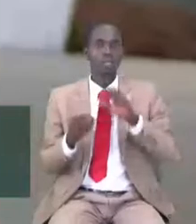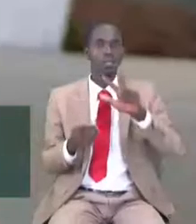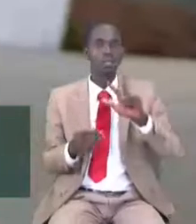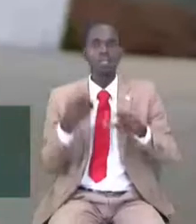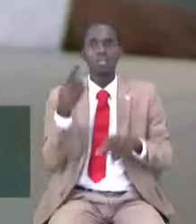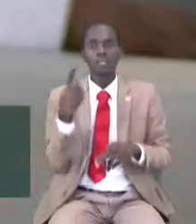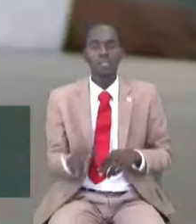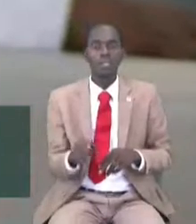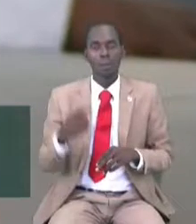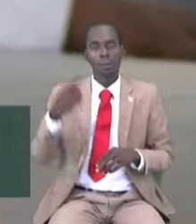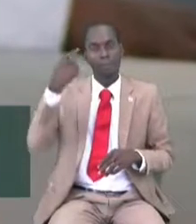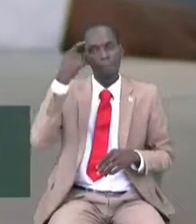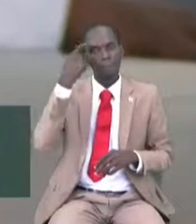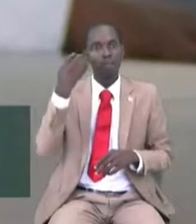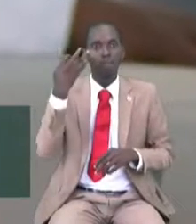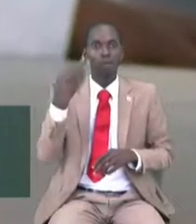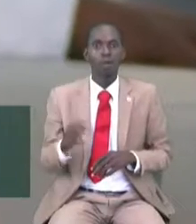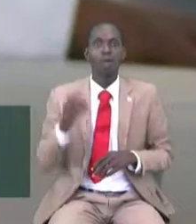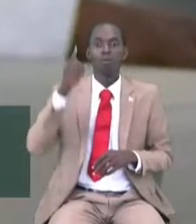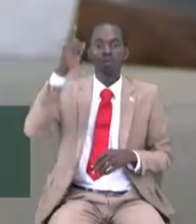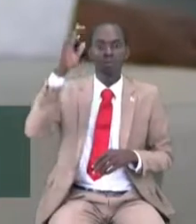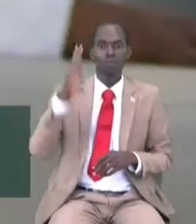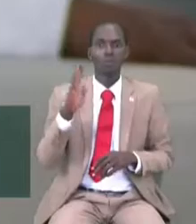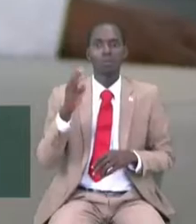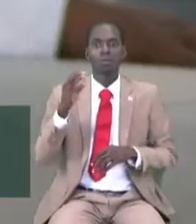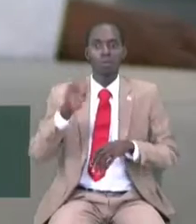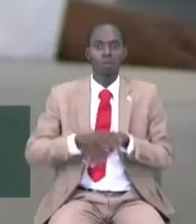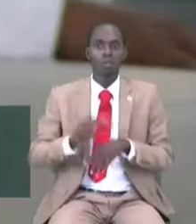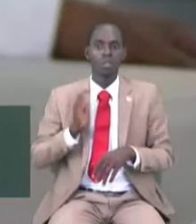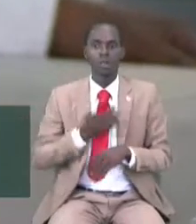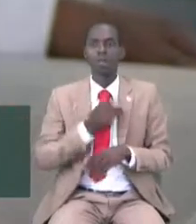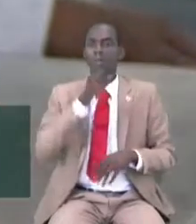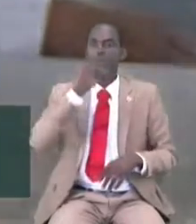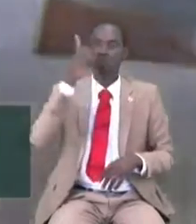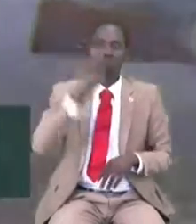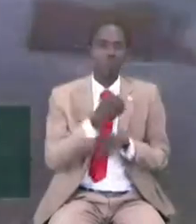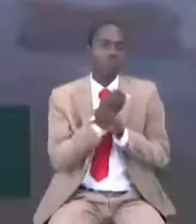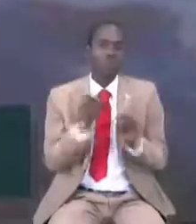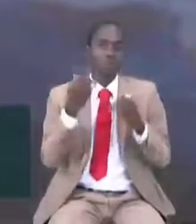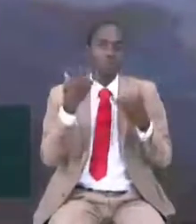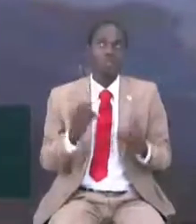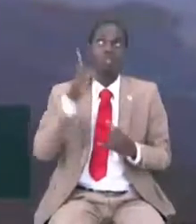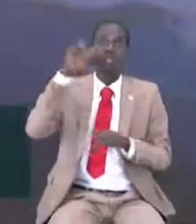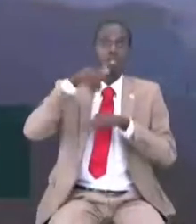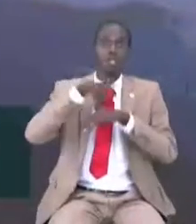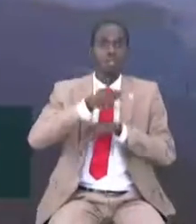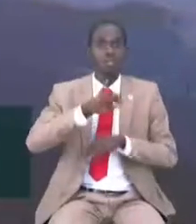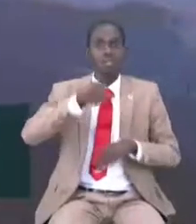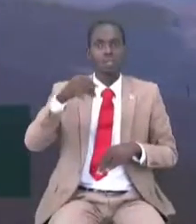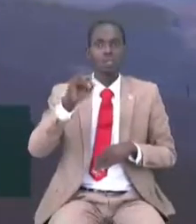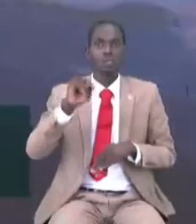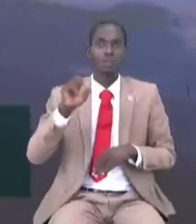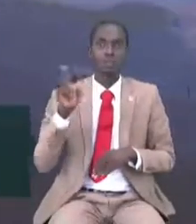de Dieu? Maintenant, il a envoyé Jonas. Il a dit à Jonas, dis-leur, encore 40 jours et Ninive